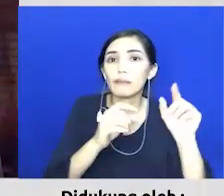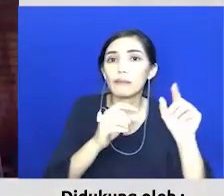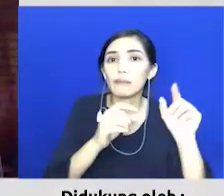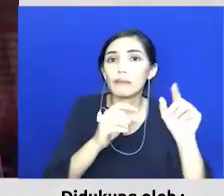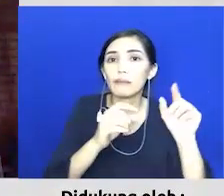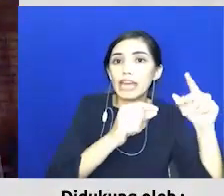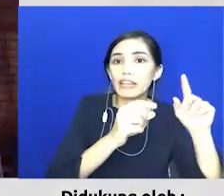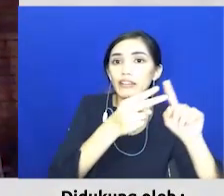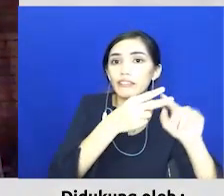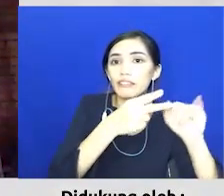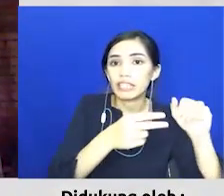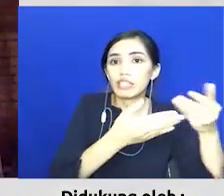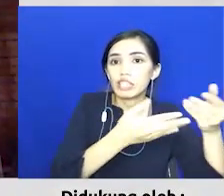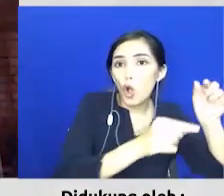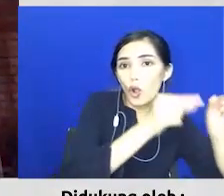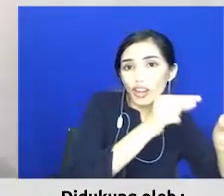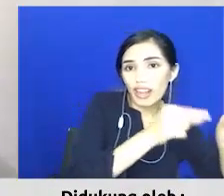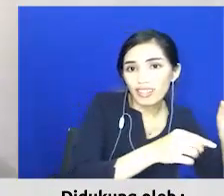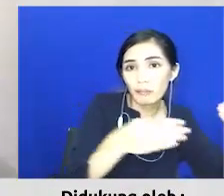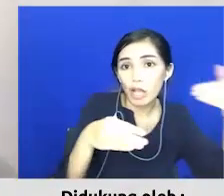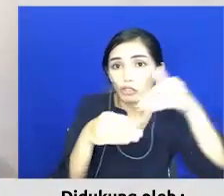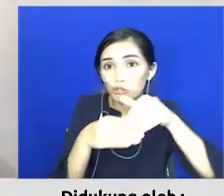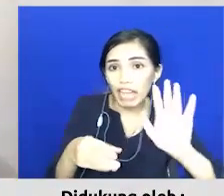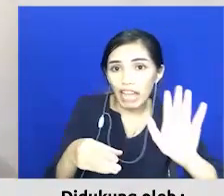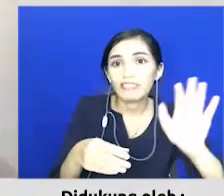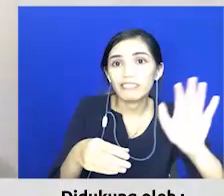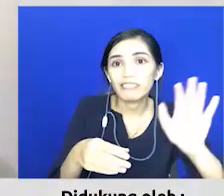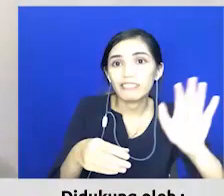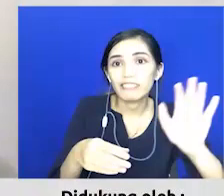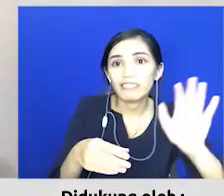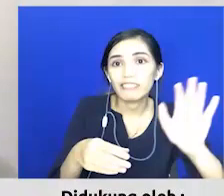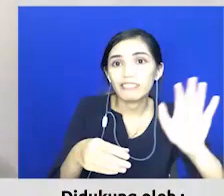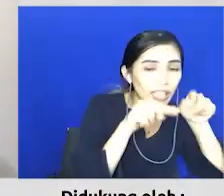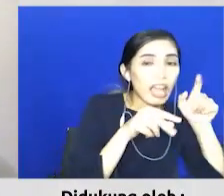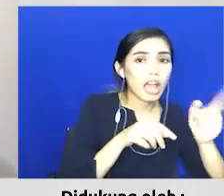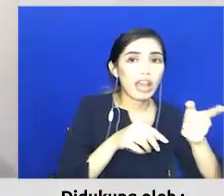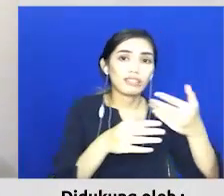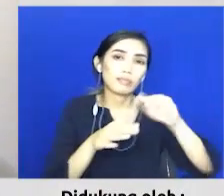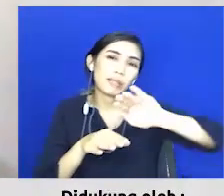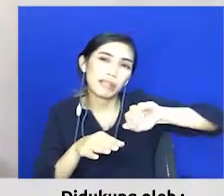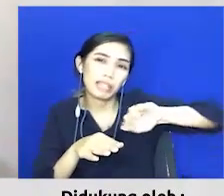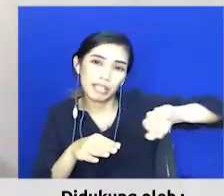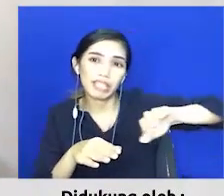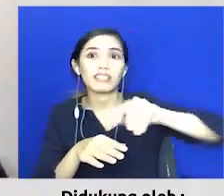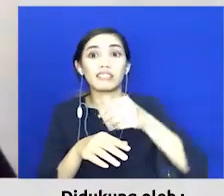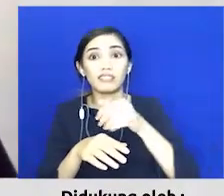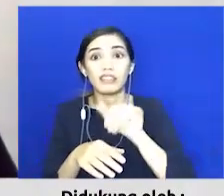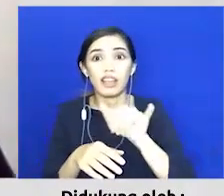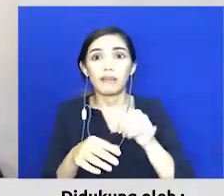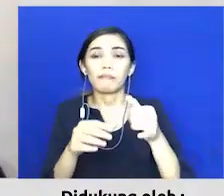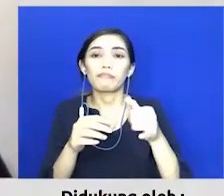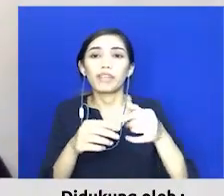gitu. Dapat peran-peran kecil di banyak-banyak film. Saya rasa sih industri itu menggeliat. Nah, ini mungkin menarik ya Pak, Pak